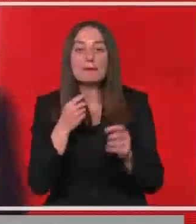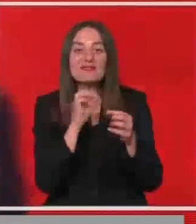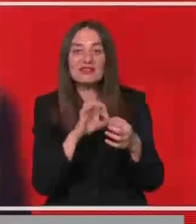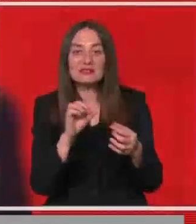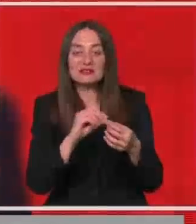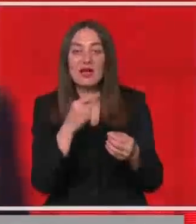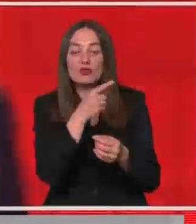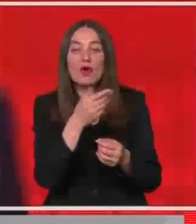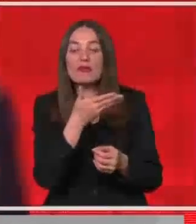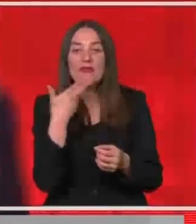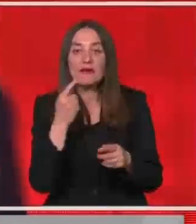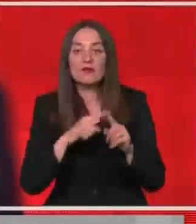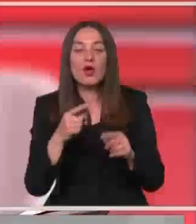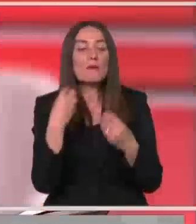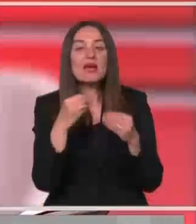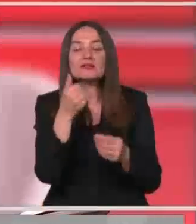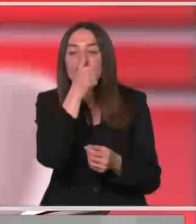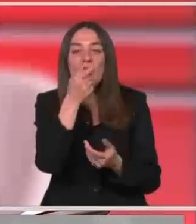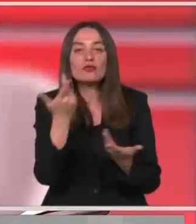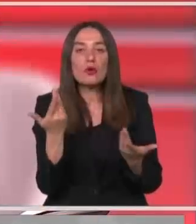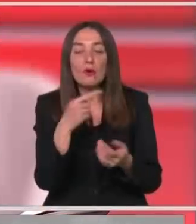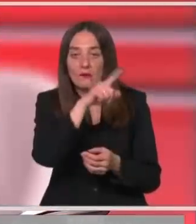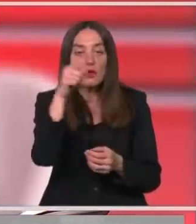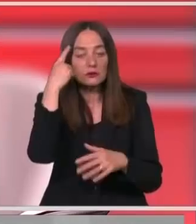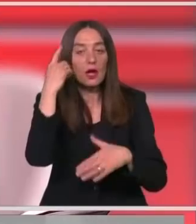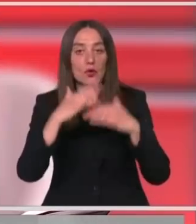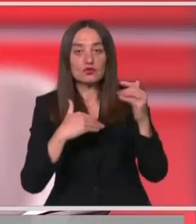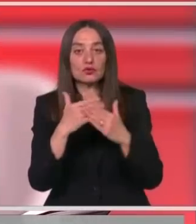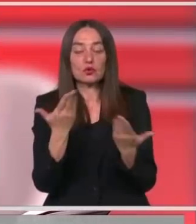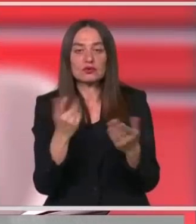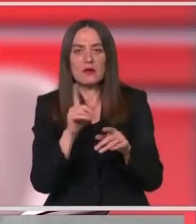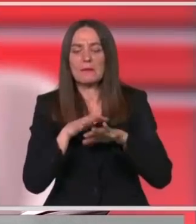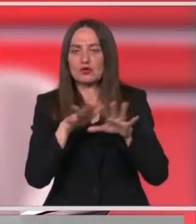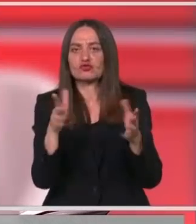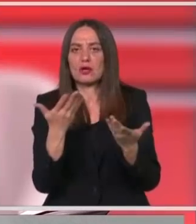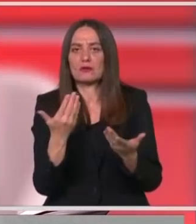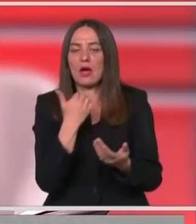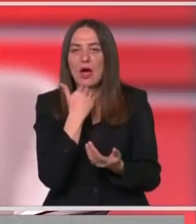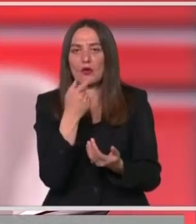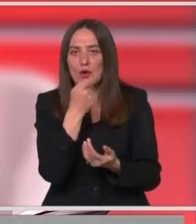Ne, nedostatak. A objasnite nam šta je to. To znate sad vi u struci. Nemojte da raširite onda